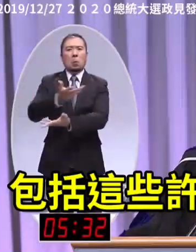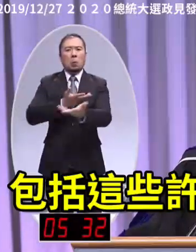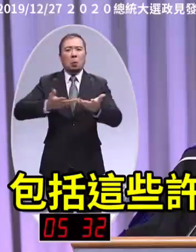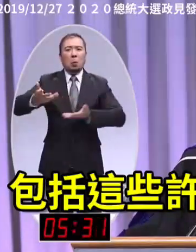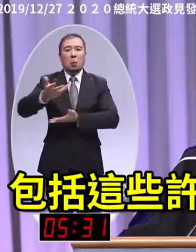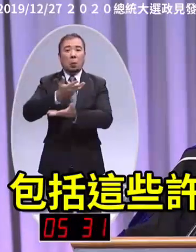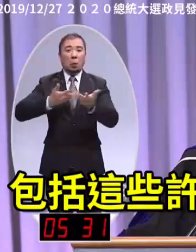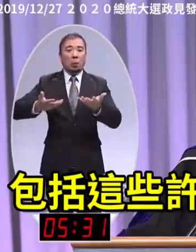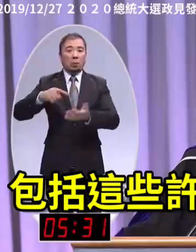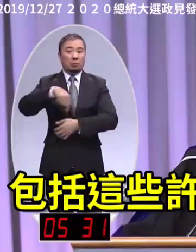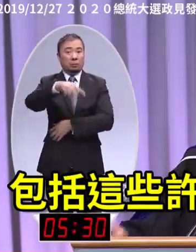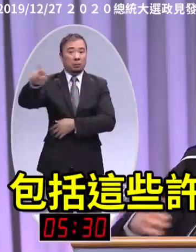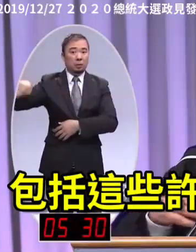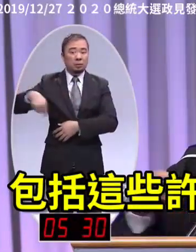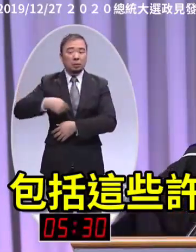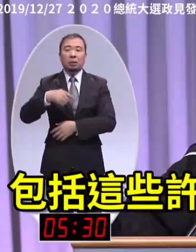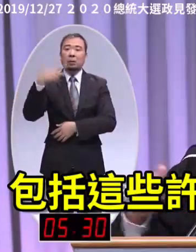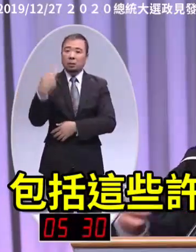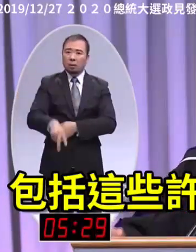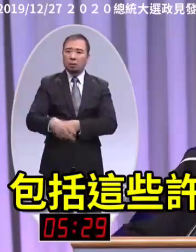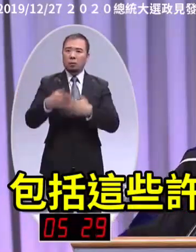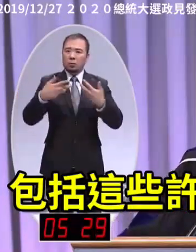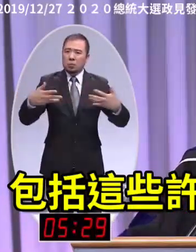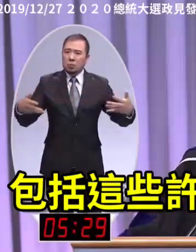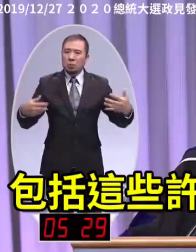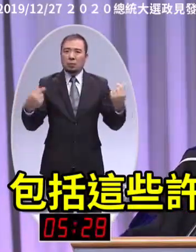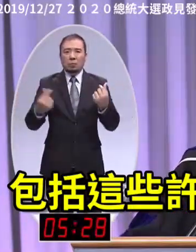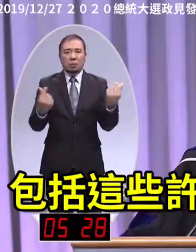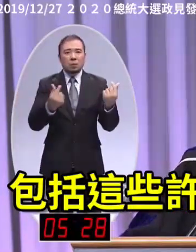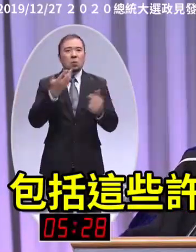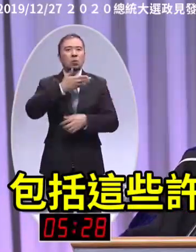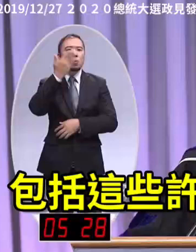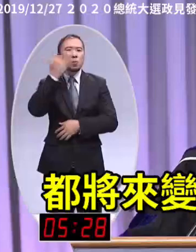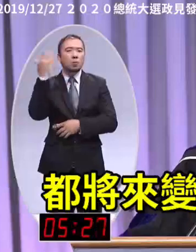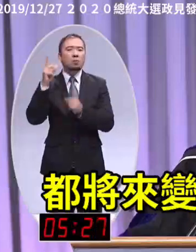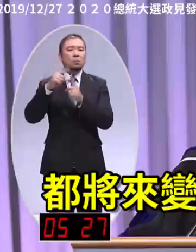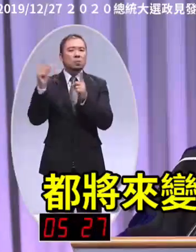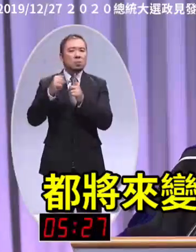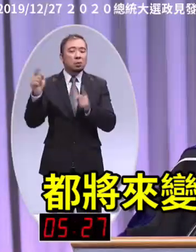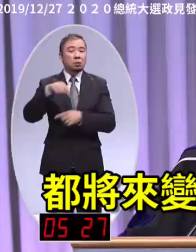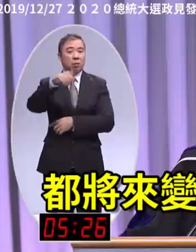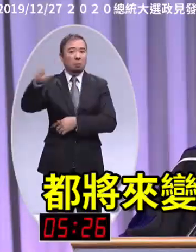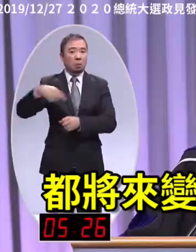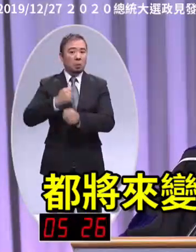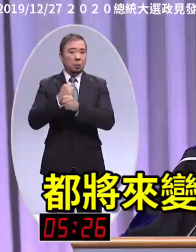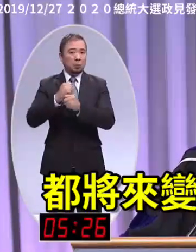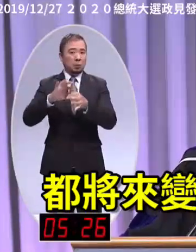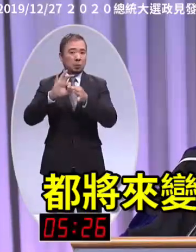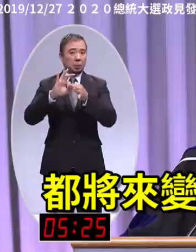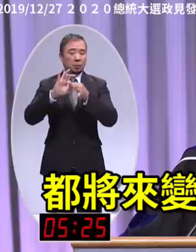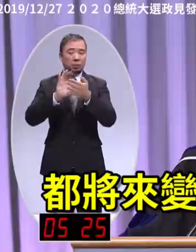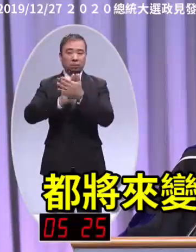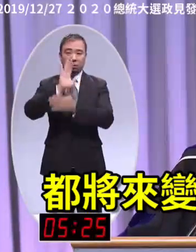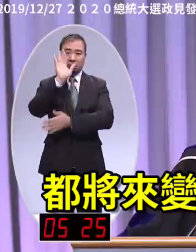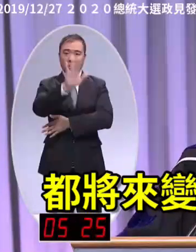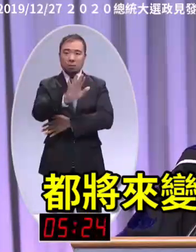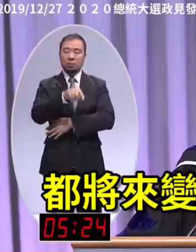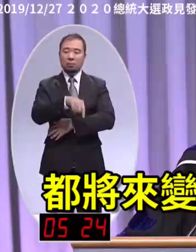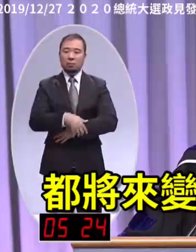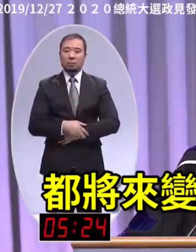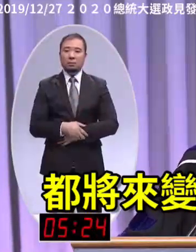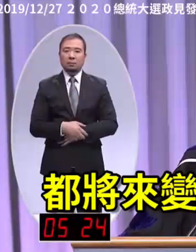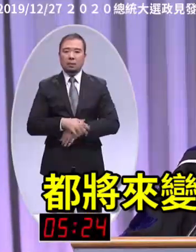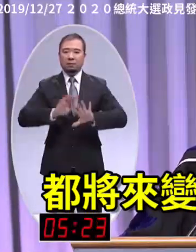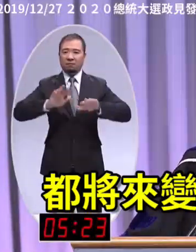括这些许许多多的这些旅游业的乡亲，都将来变成